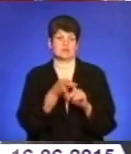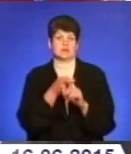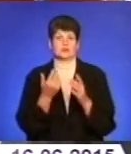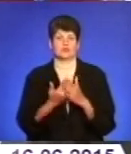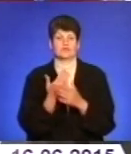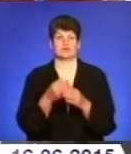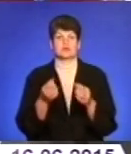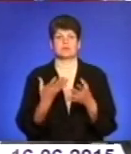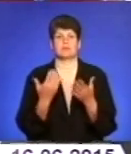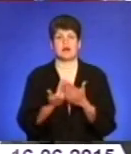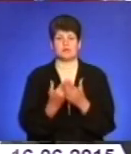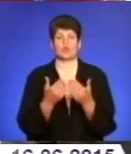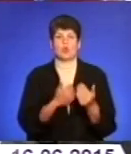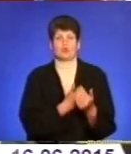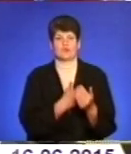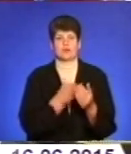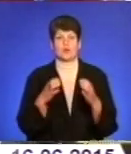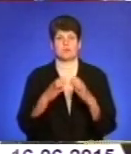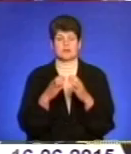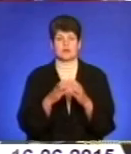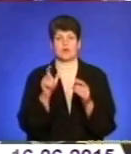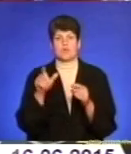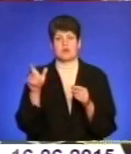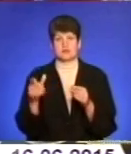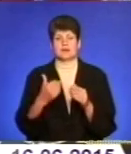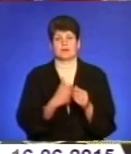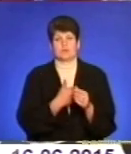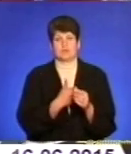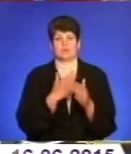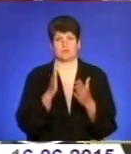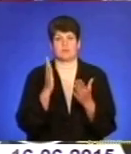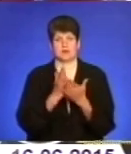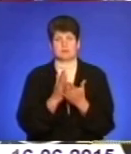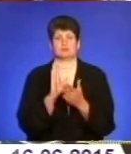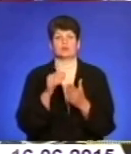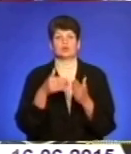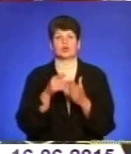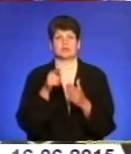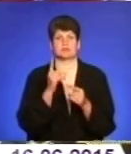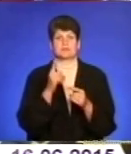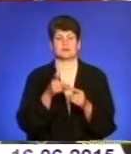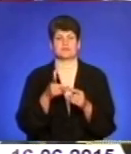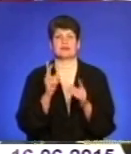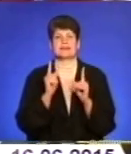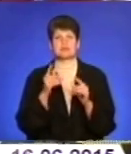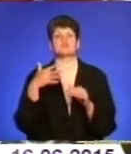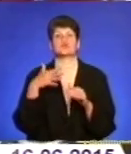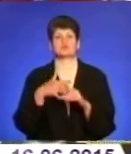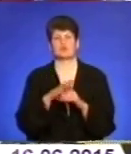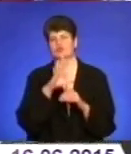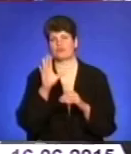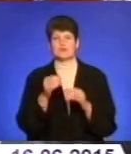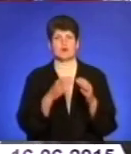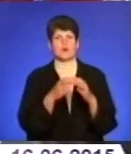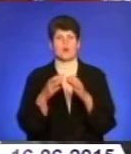об'єднання громад. Відповідно, громада, яка буде мати ініціативу, ця громада, скажімо, ми будемо до тих пір робити. Як тільки ми зрозуміємо, що всі